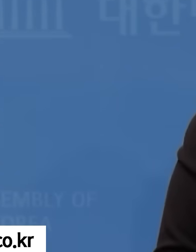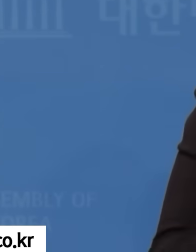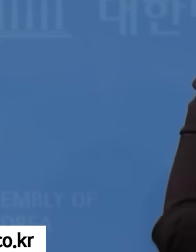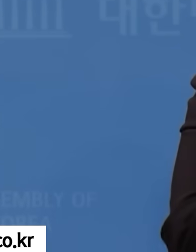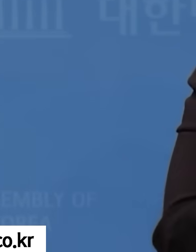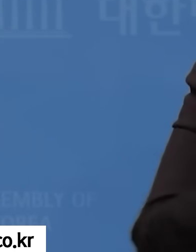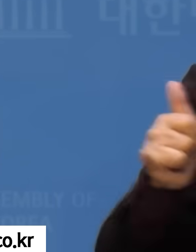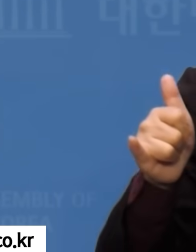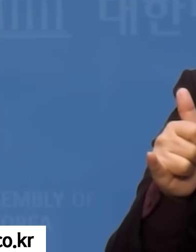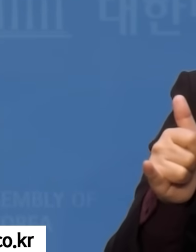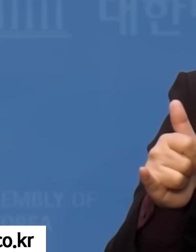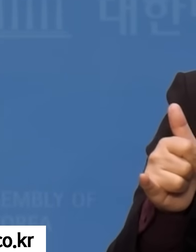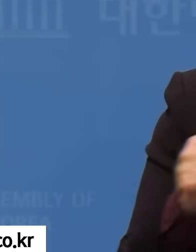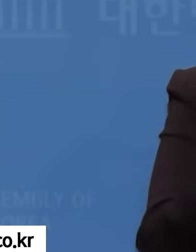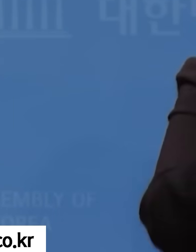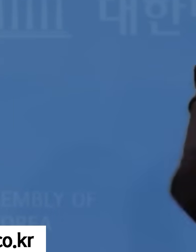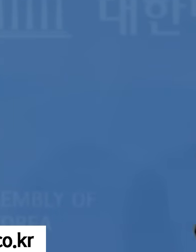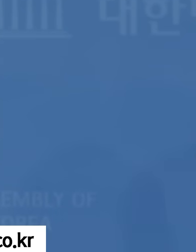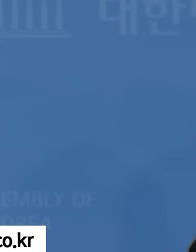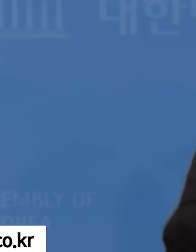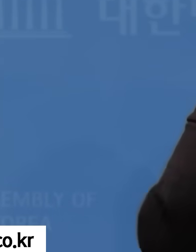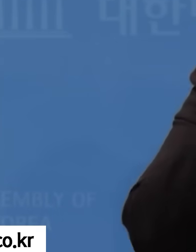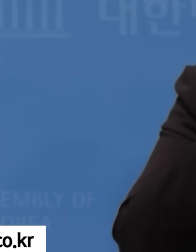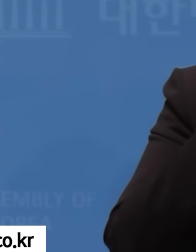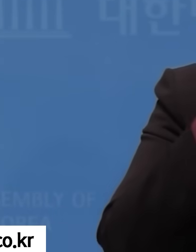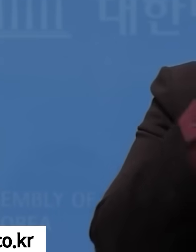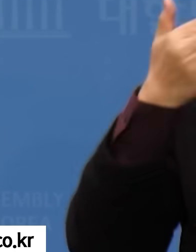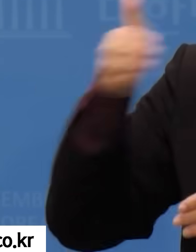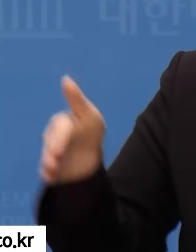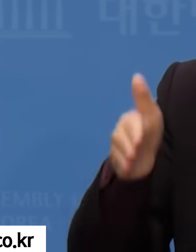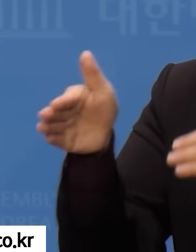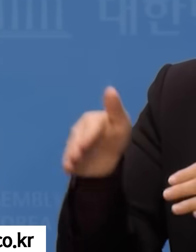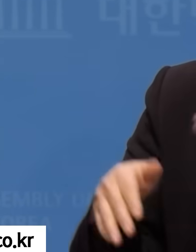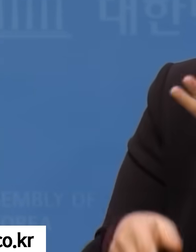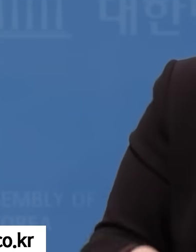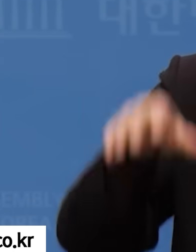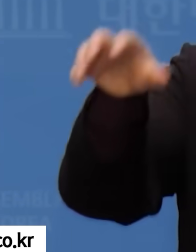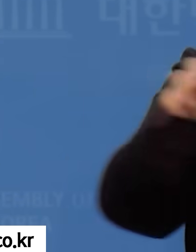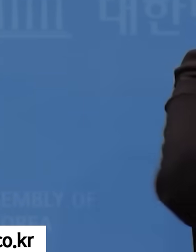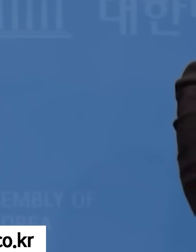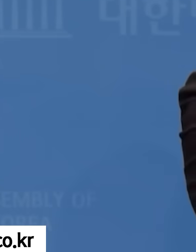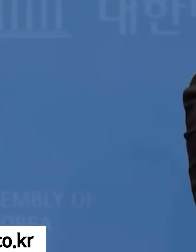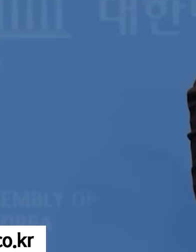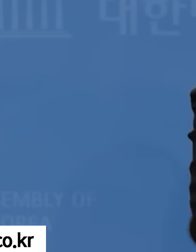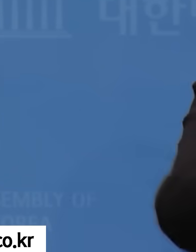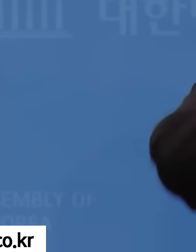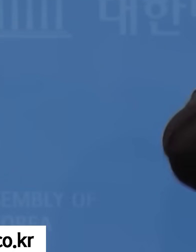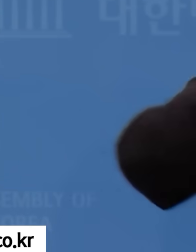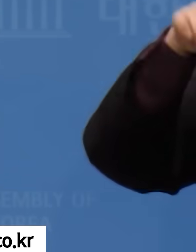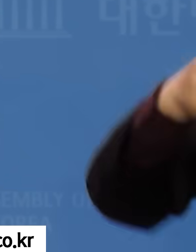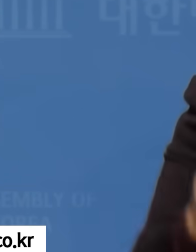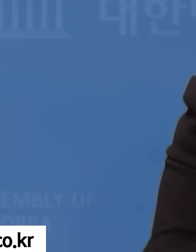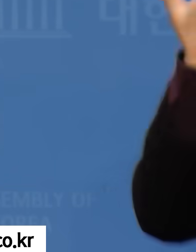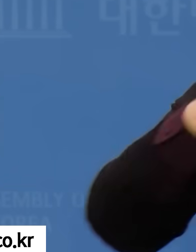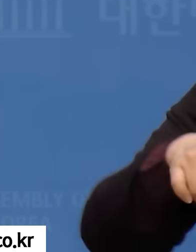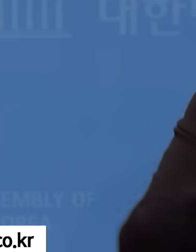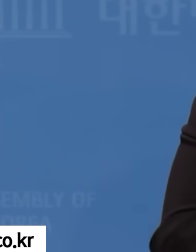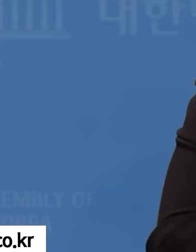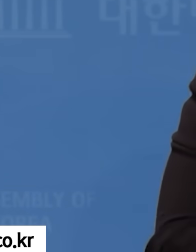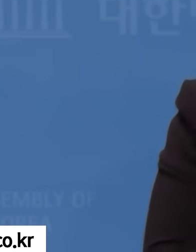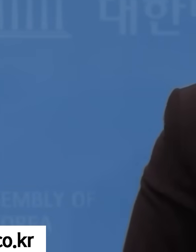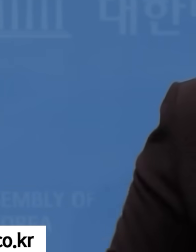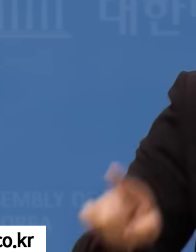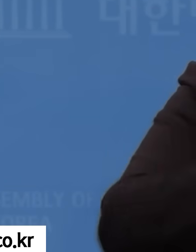삼총사가 인천, 서울, 경기, 수도권 선거 승리를 위해서